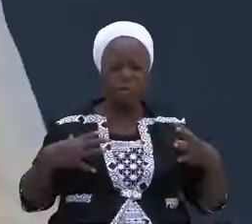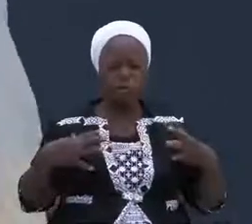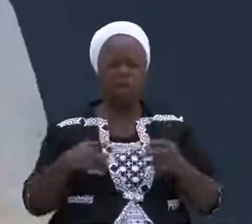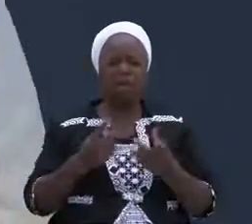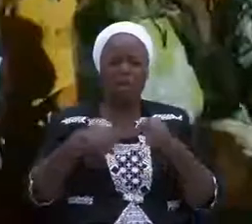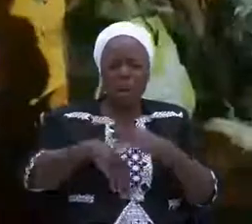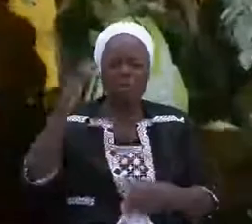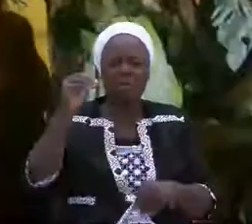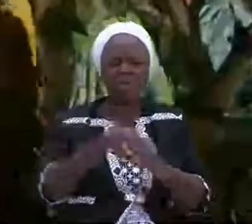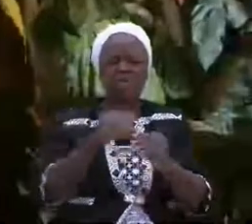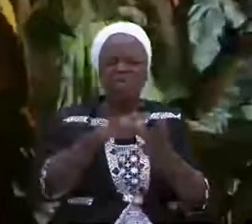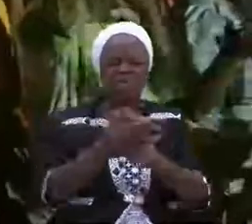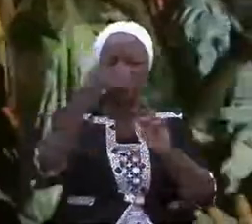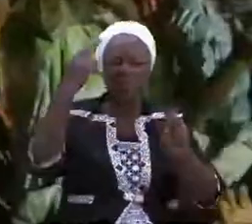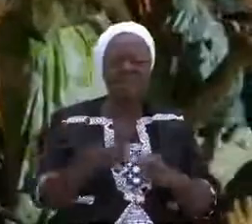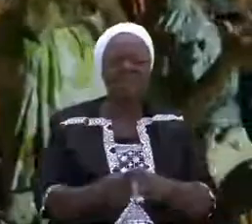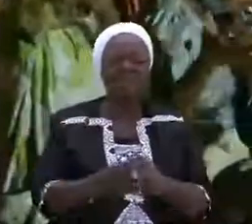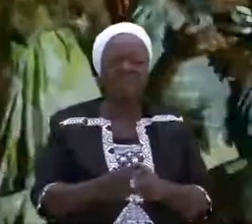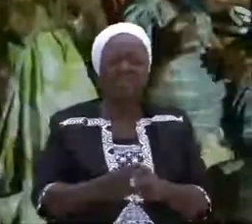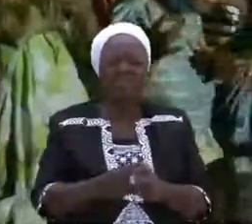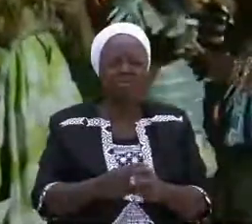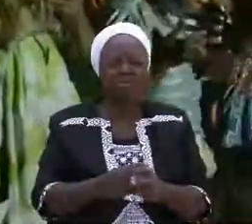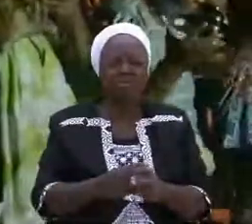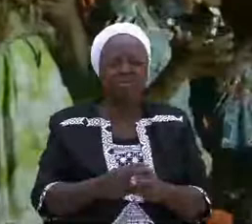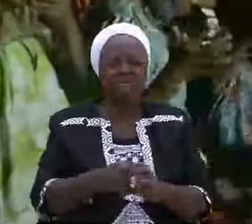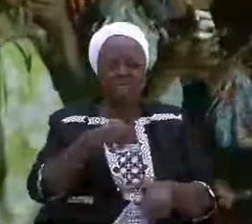templement disparaisse au nom de Jésus.